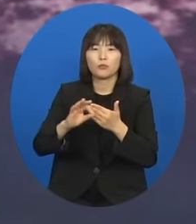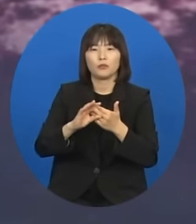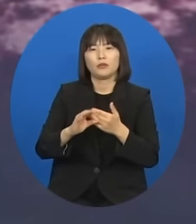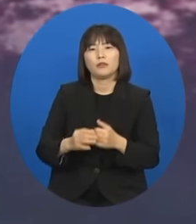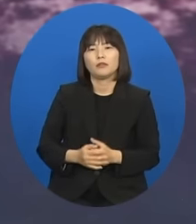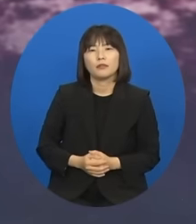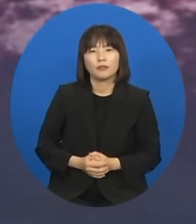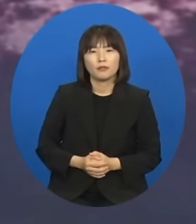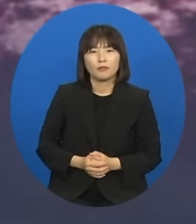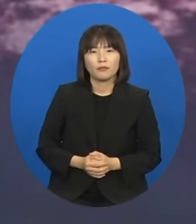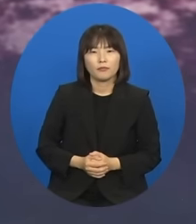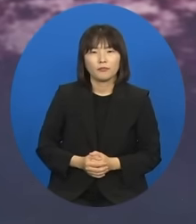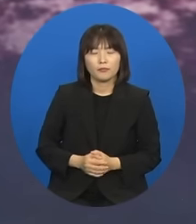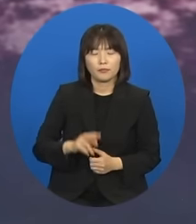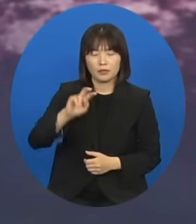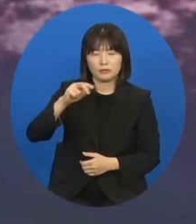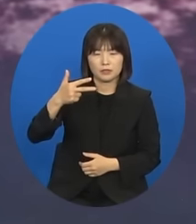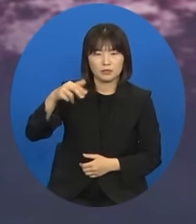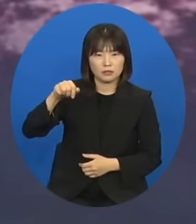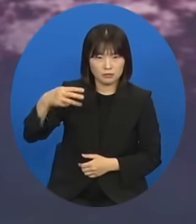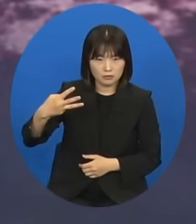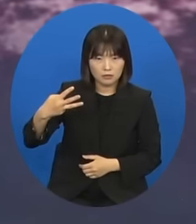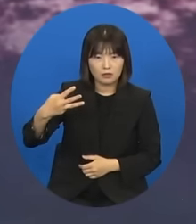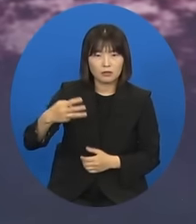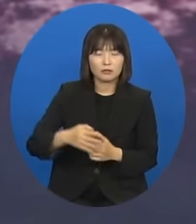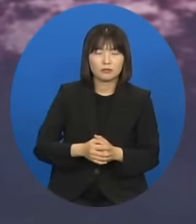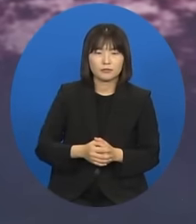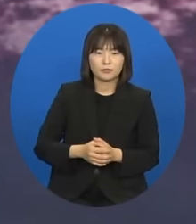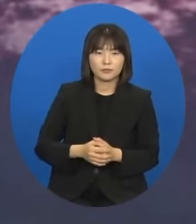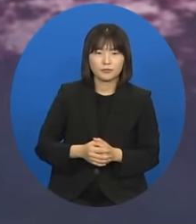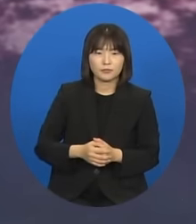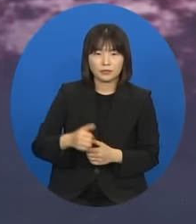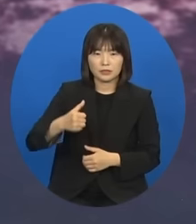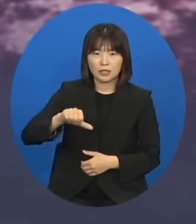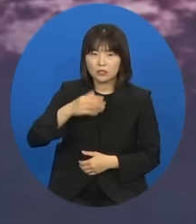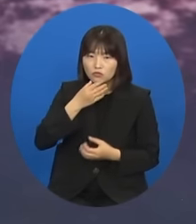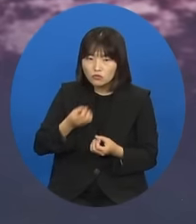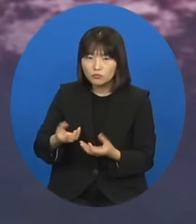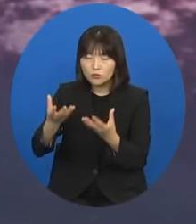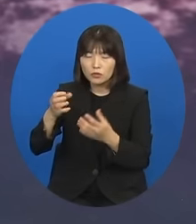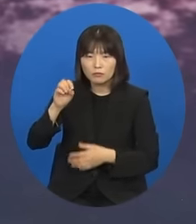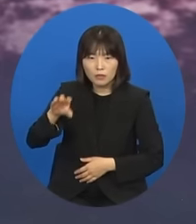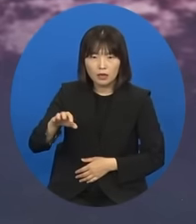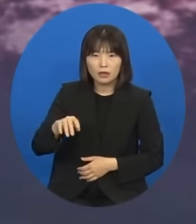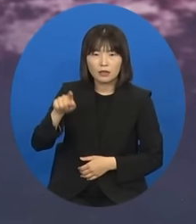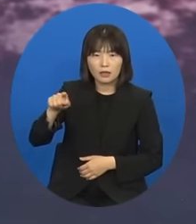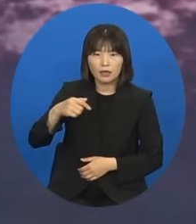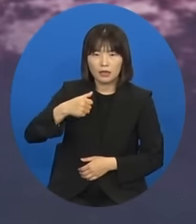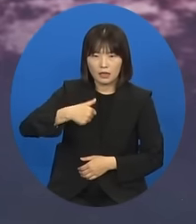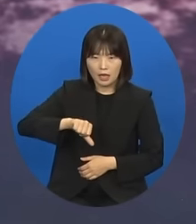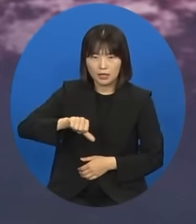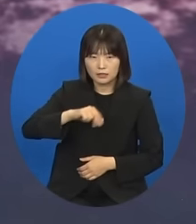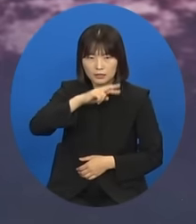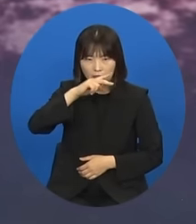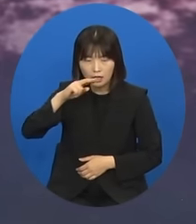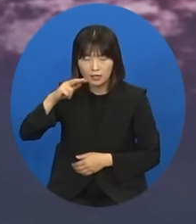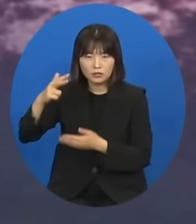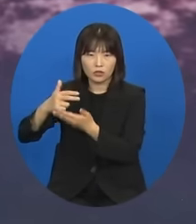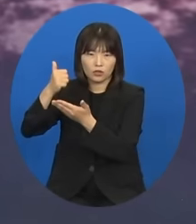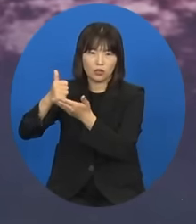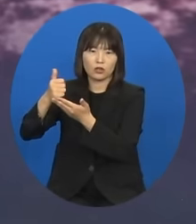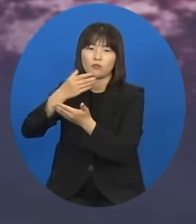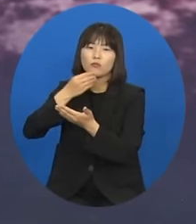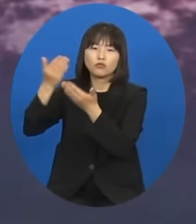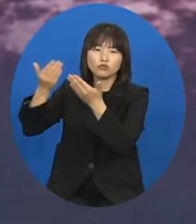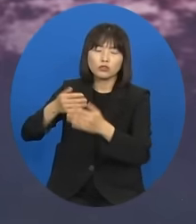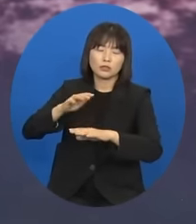바랍니다 27절 말씀입니다 그에게 축복하여 이르되 내 아들의 향치 여호와께서 복 주신 밭의